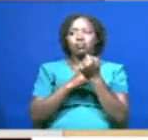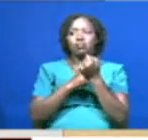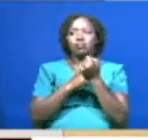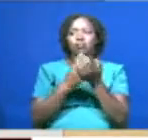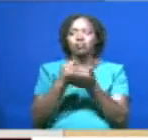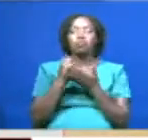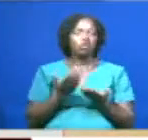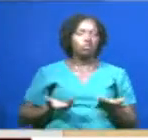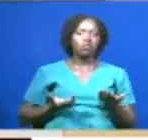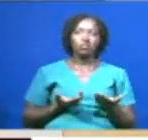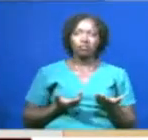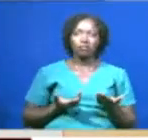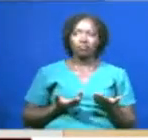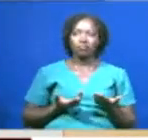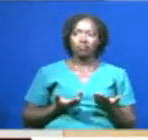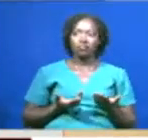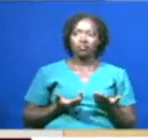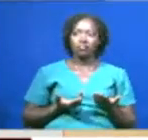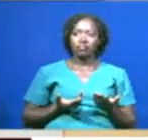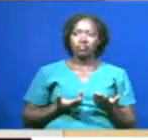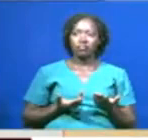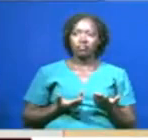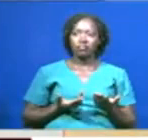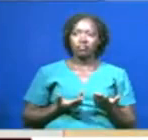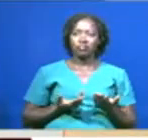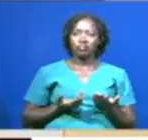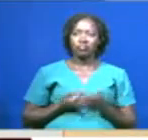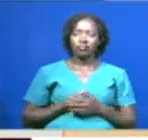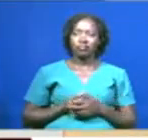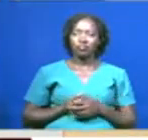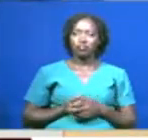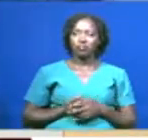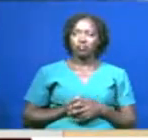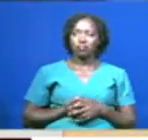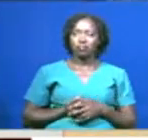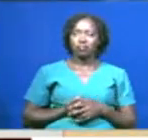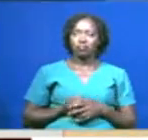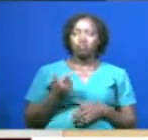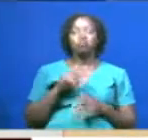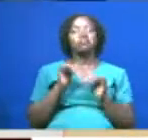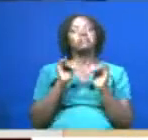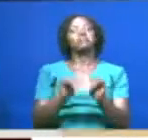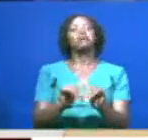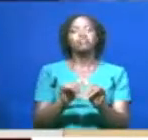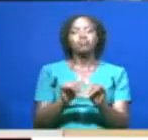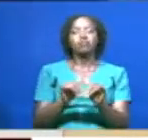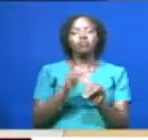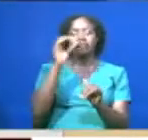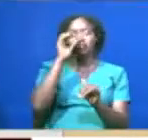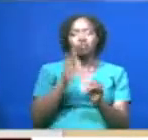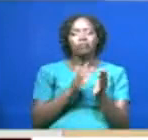gani? Sisi tuko na njaa. Hata abiria hakuna. Sisi na sisi hapa hakuna kubeba customer, hakuna